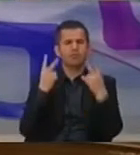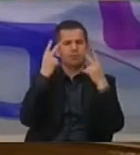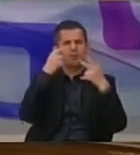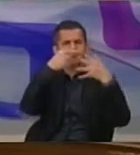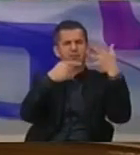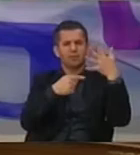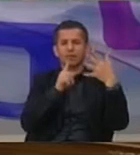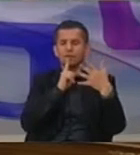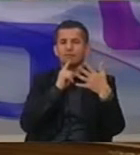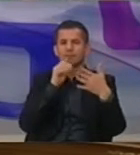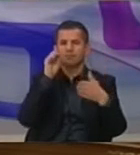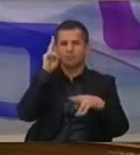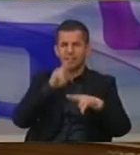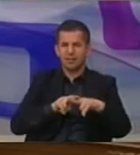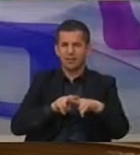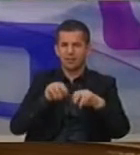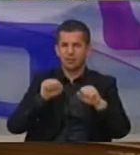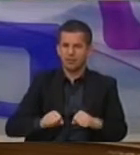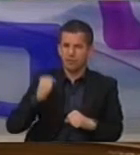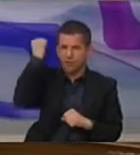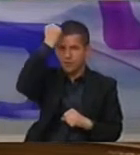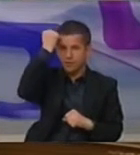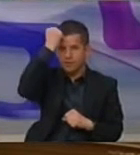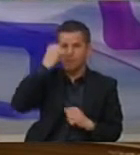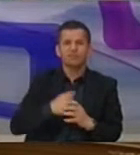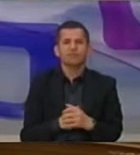vendosë Qeveria e Republikës të Kosovës